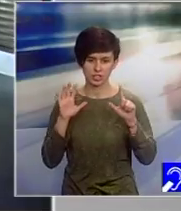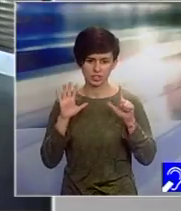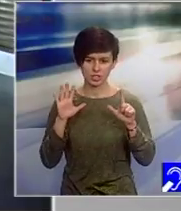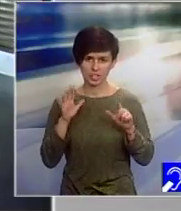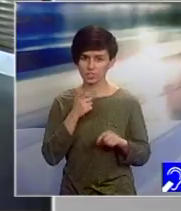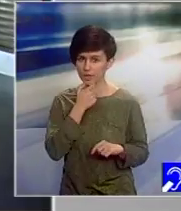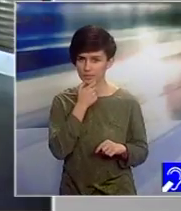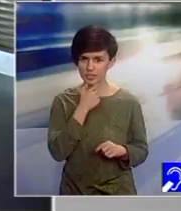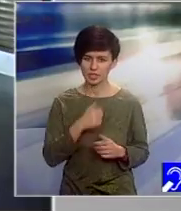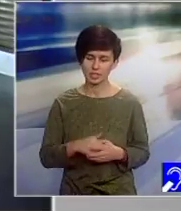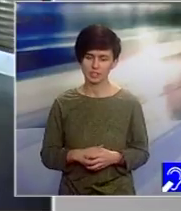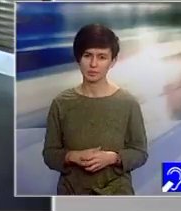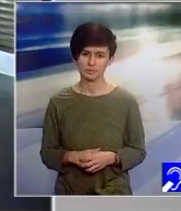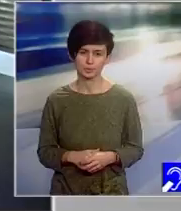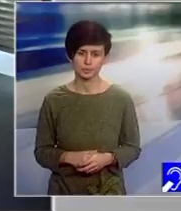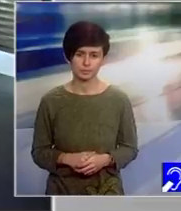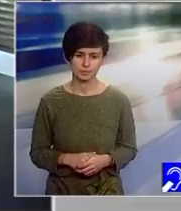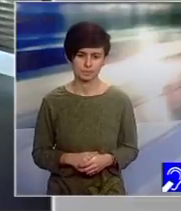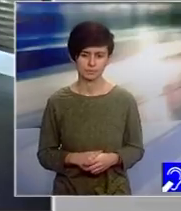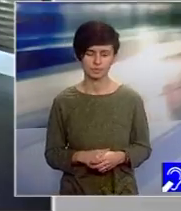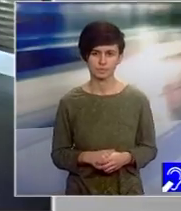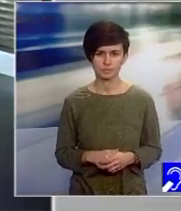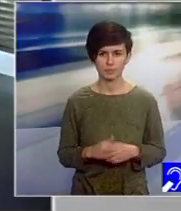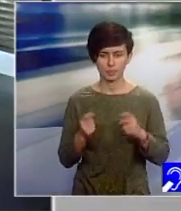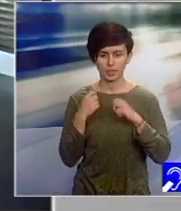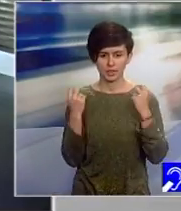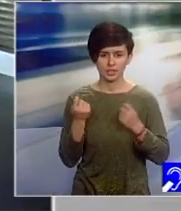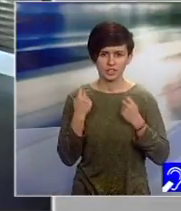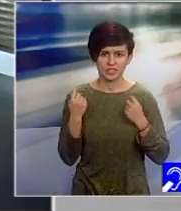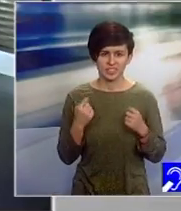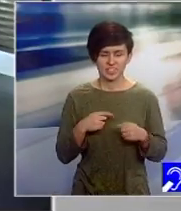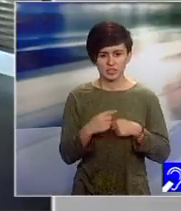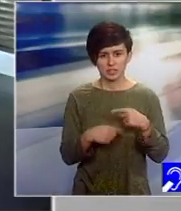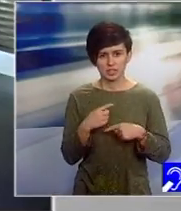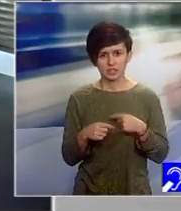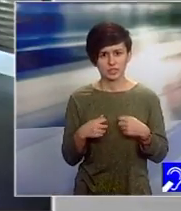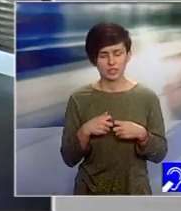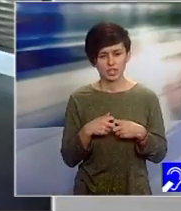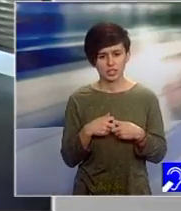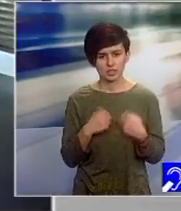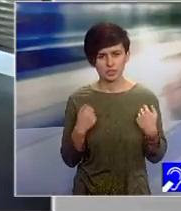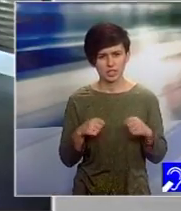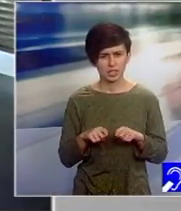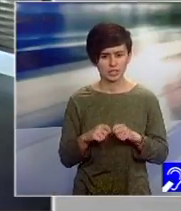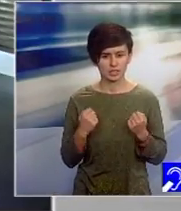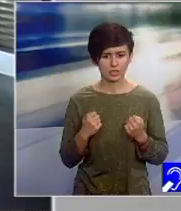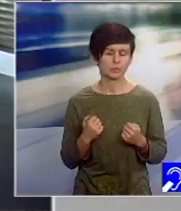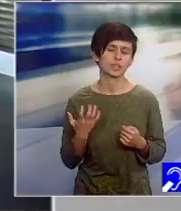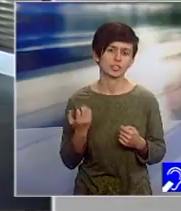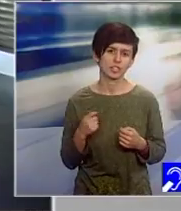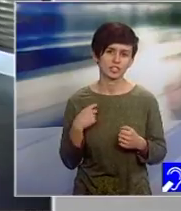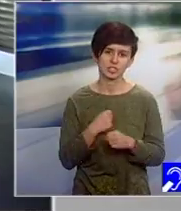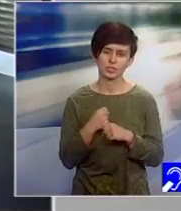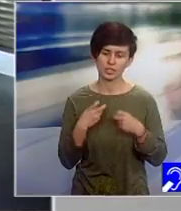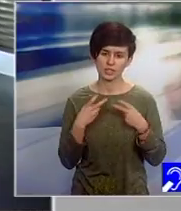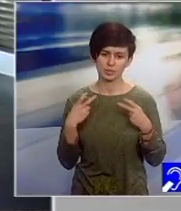26 de ani! Da, 26 de ani în care festivalul s-a desfășurat fără întrerupere, ceea ce e foarte